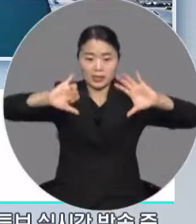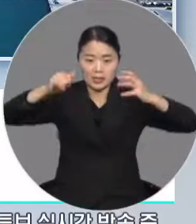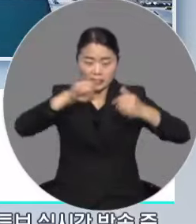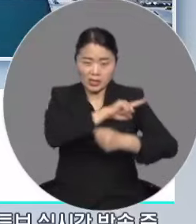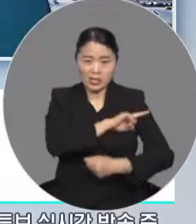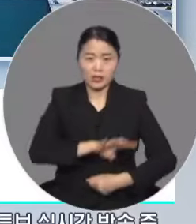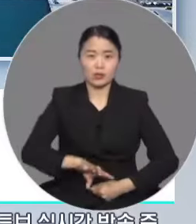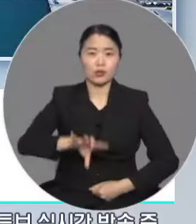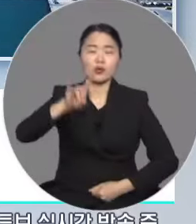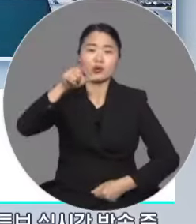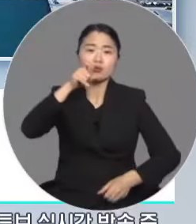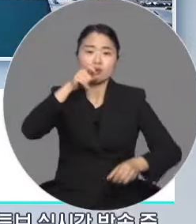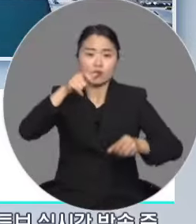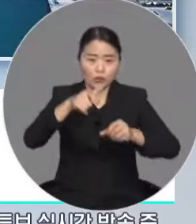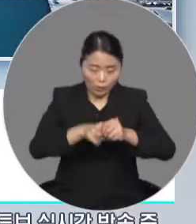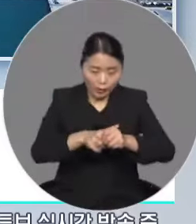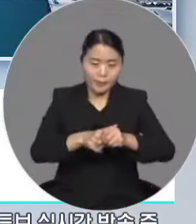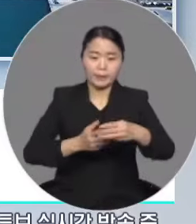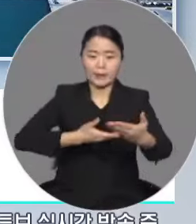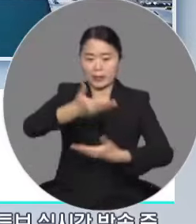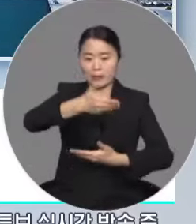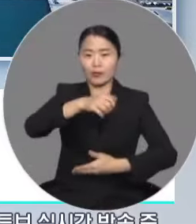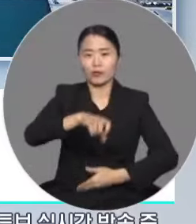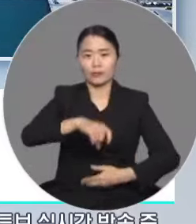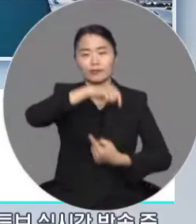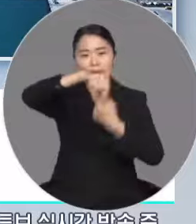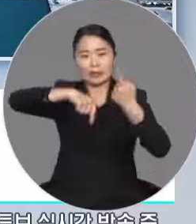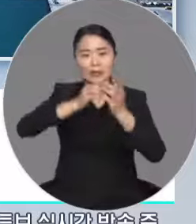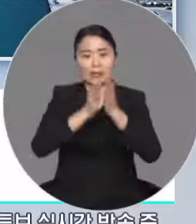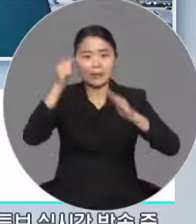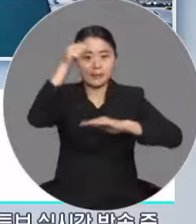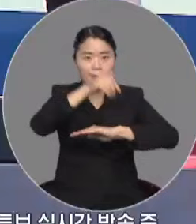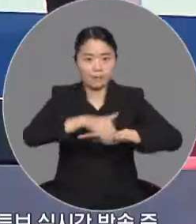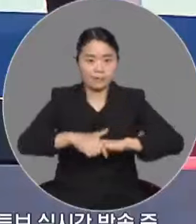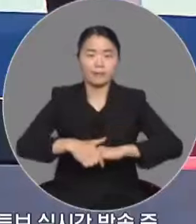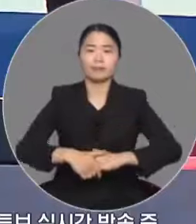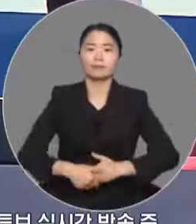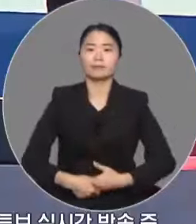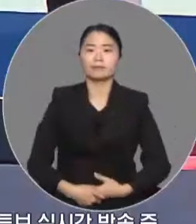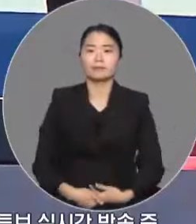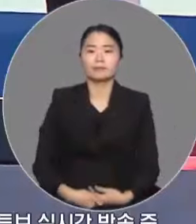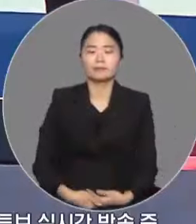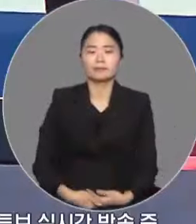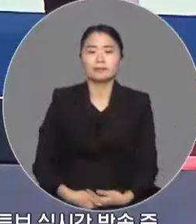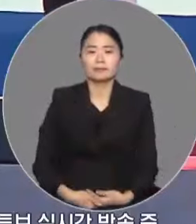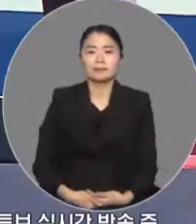수소 터미널을 운영하게 됩니다. 김익현 기자의 보도입니다.